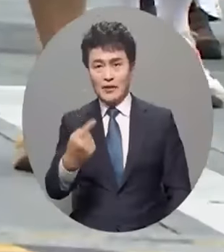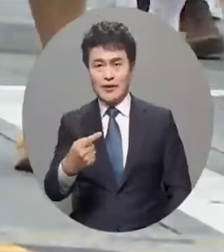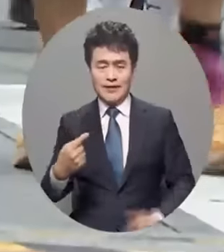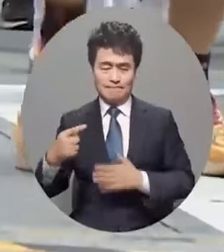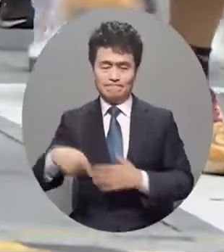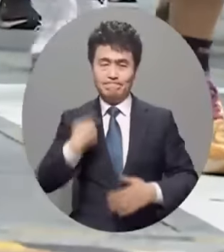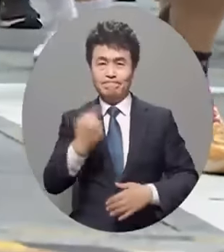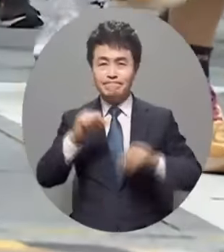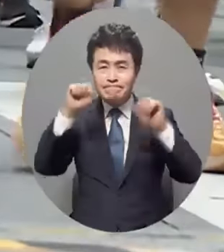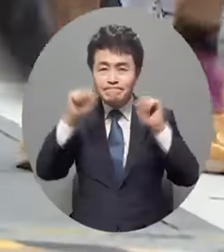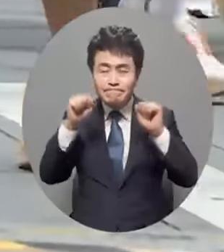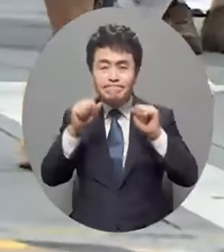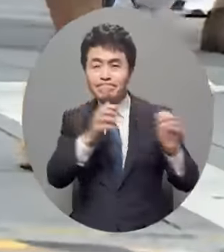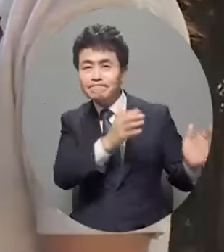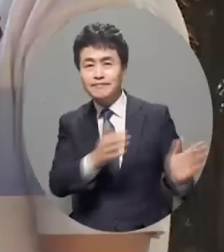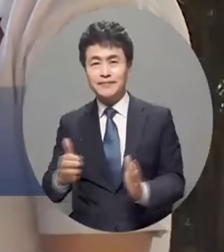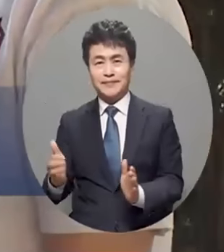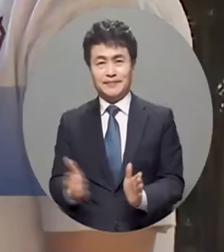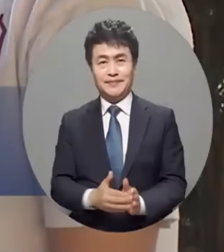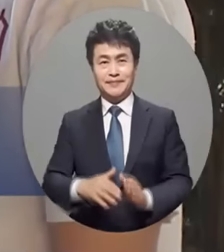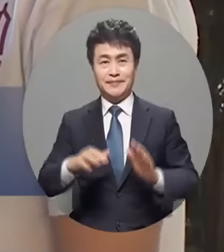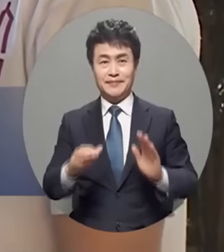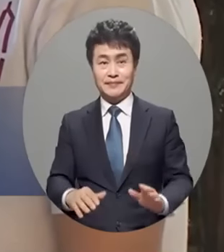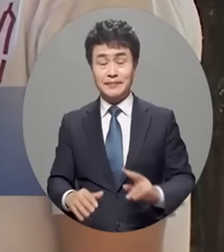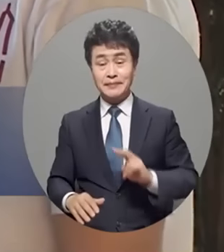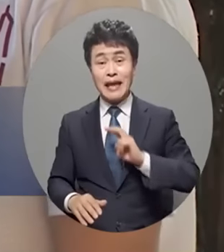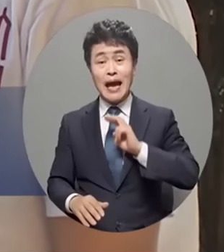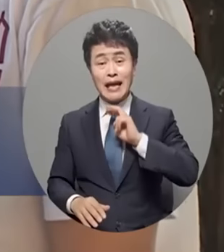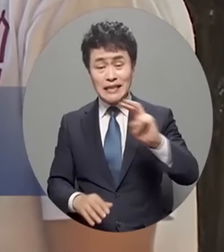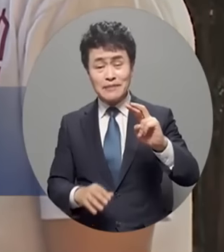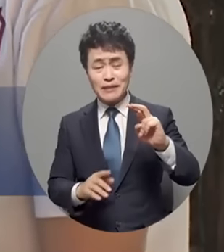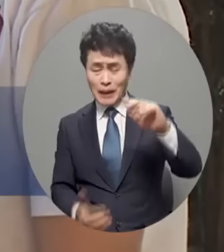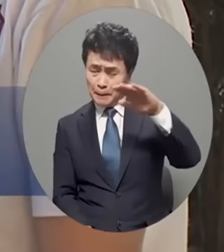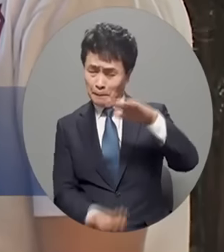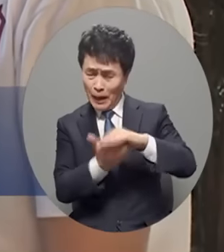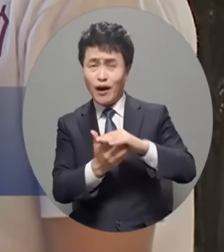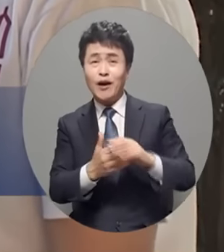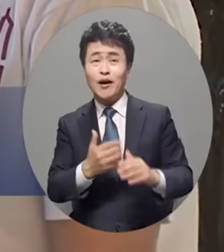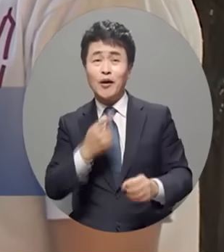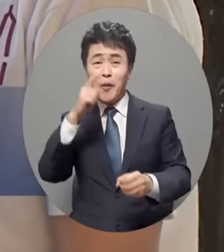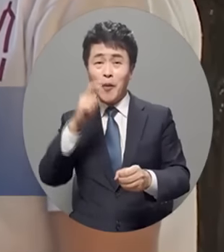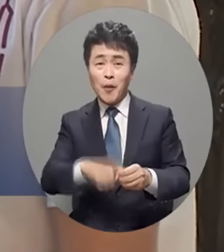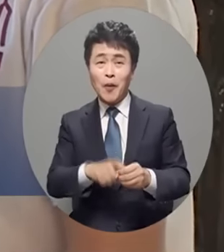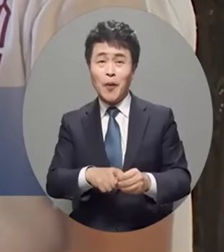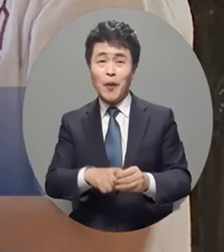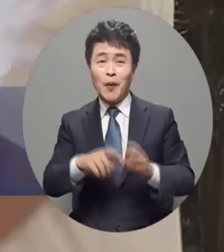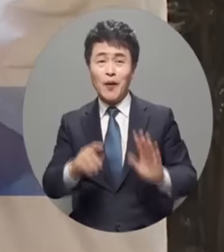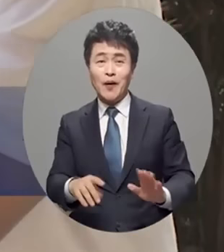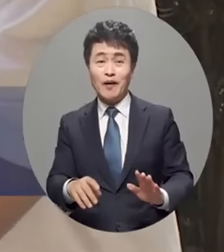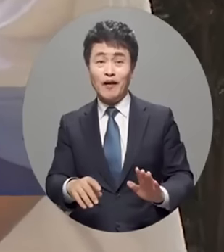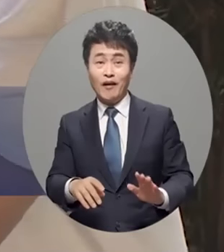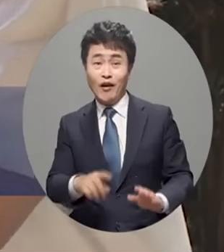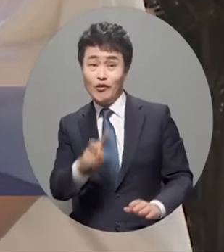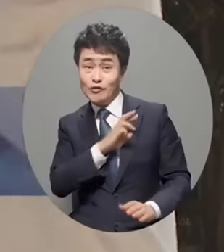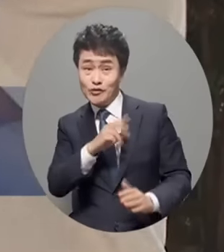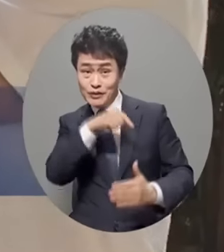준비를 마쳤습니다. 저는 20분 안에 들어가는 게 목표입니다. 입상 목표입니다. 순위권